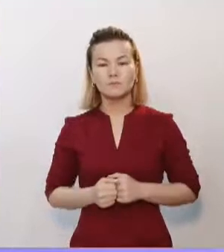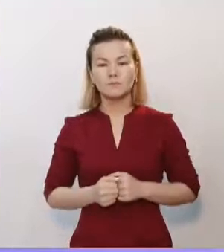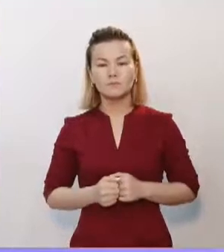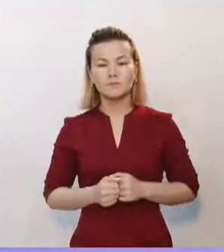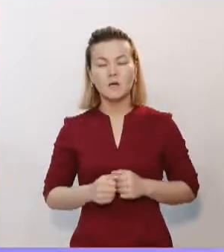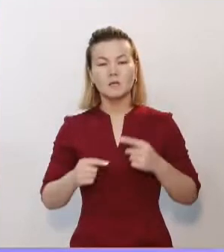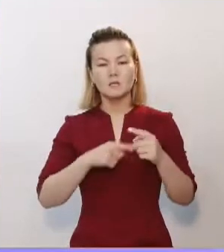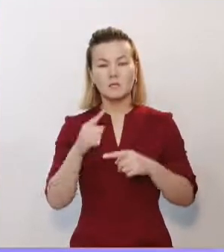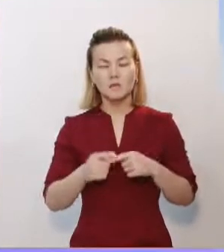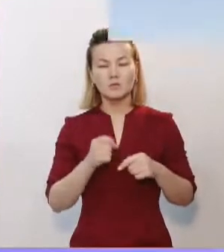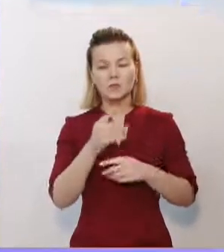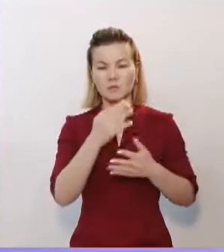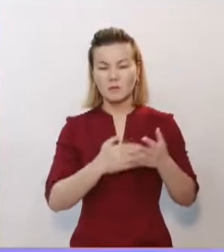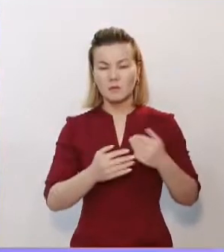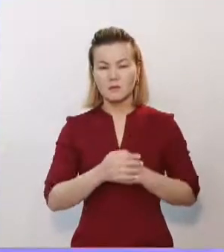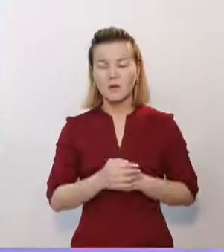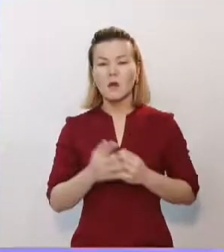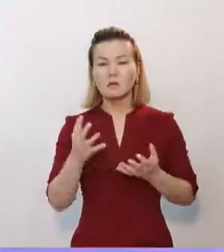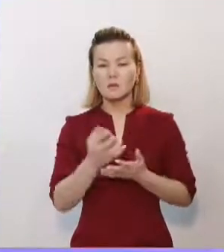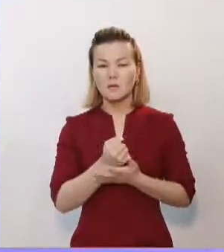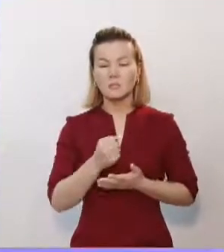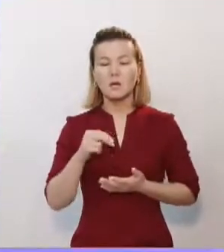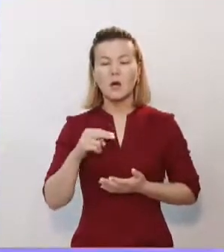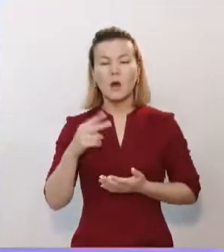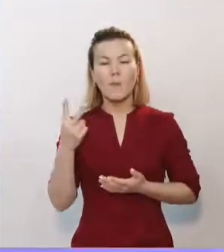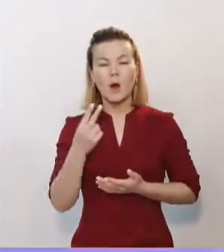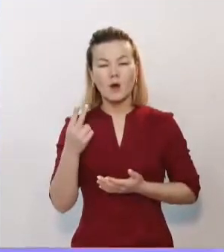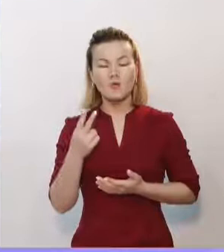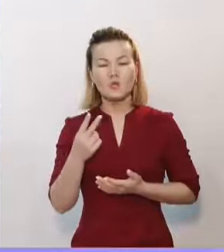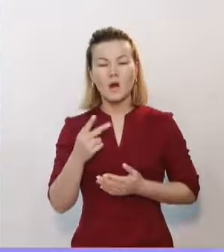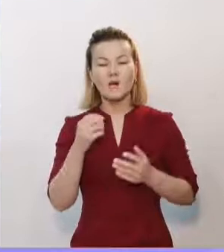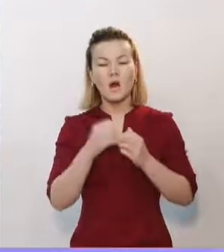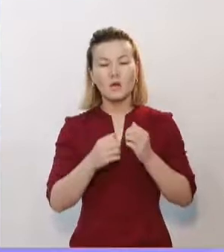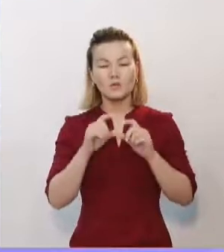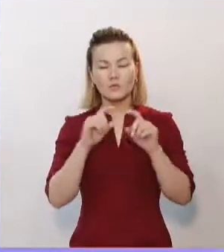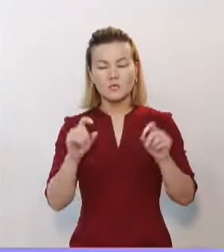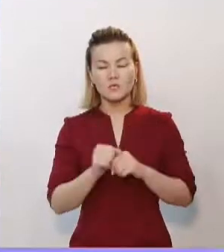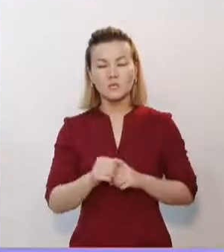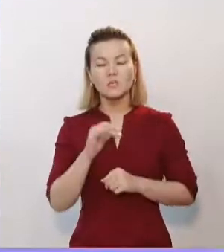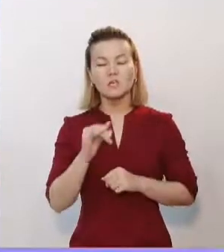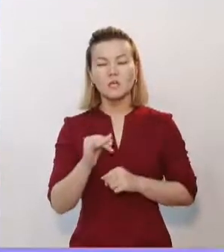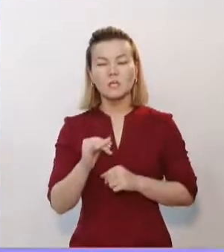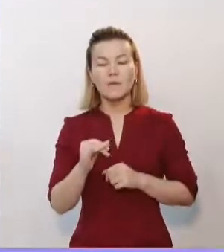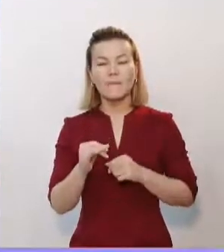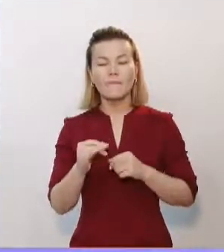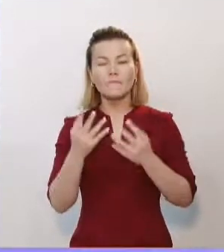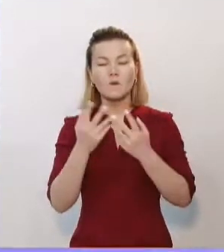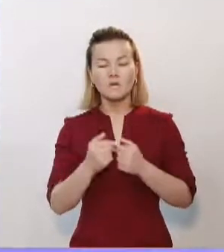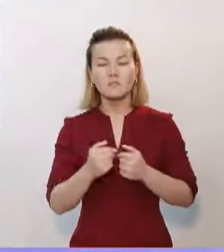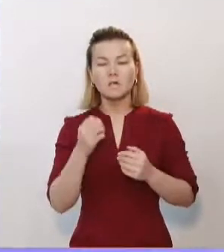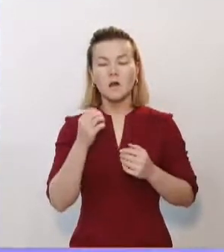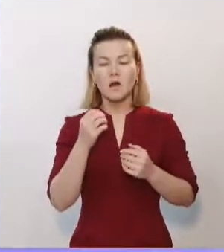98. Следующее задание. Найди пару каждому выражению и вычисли их значение.